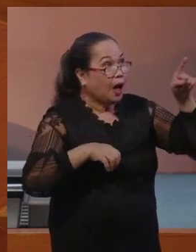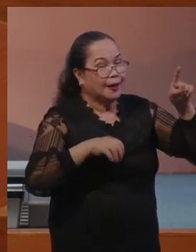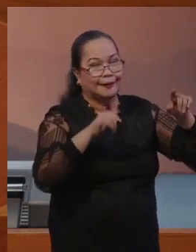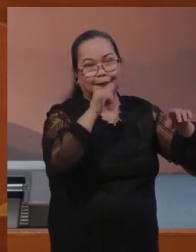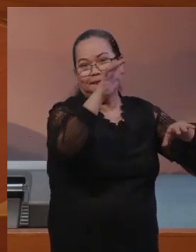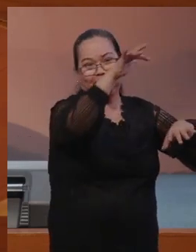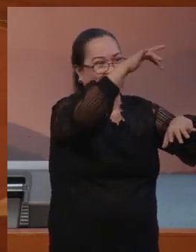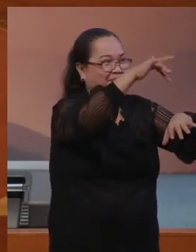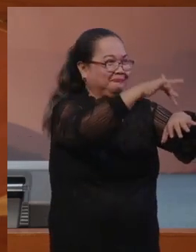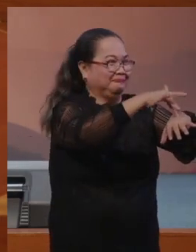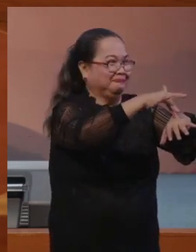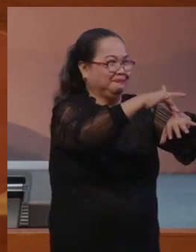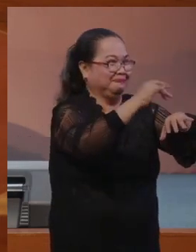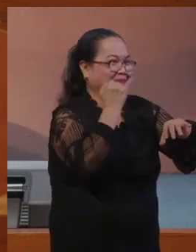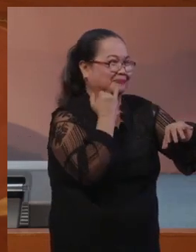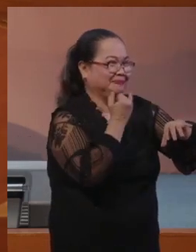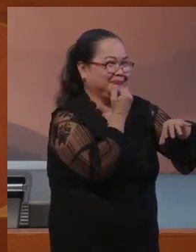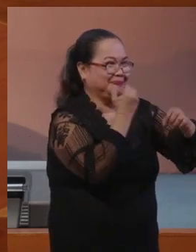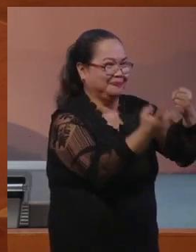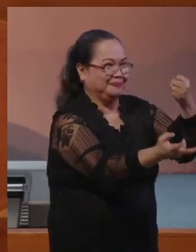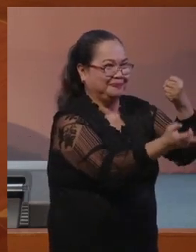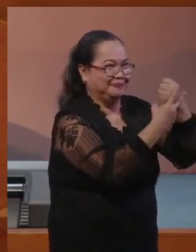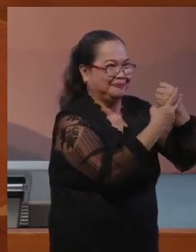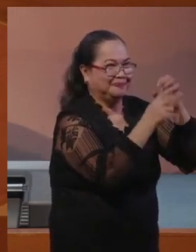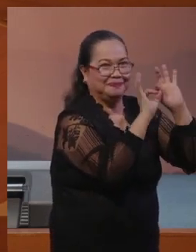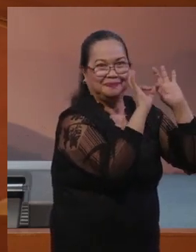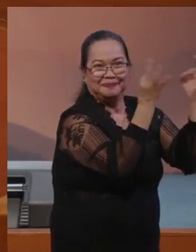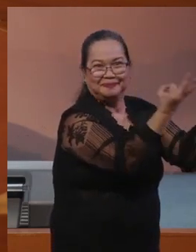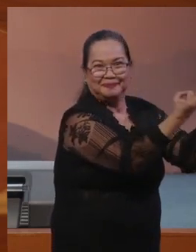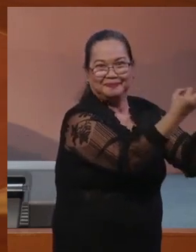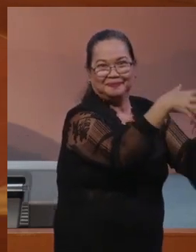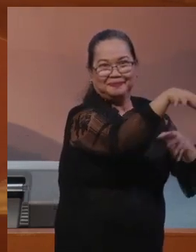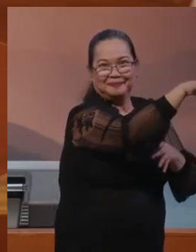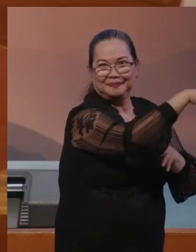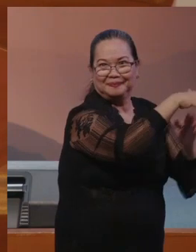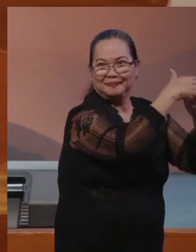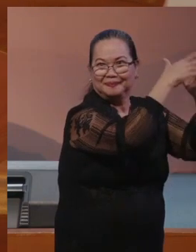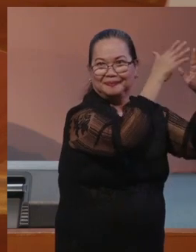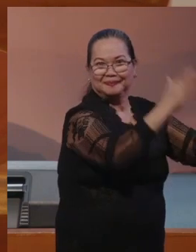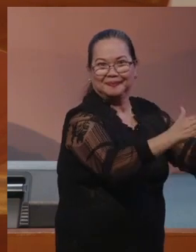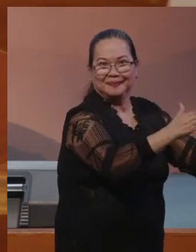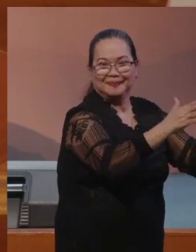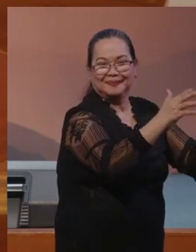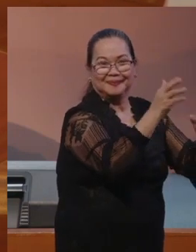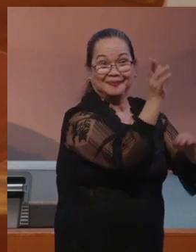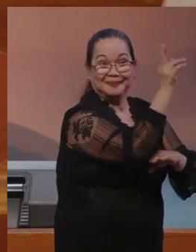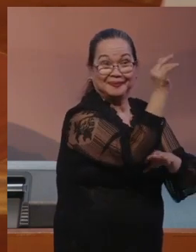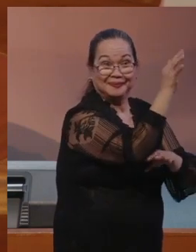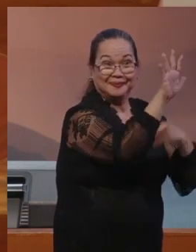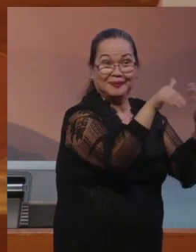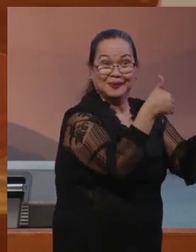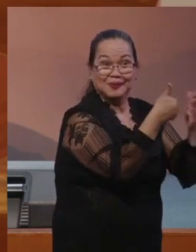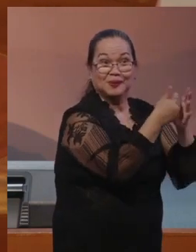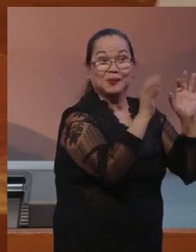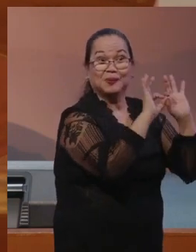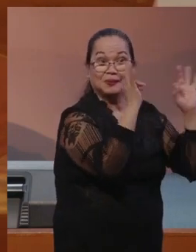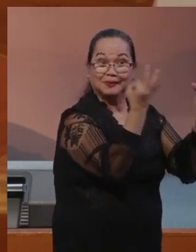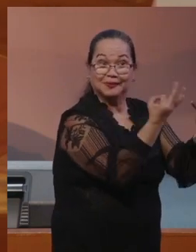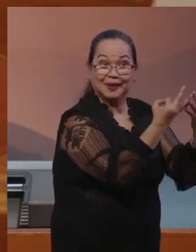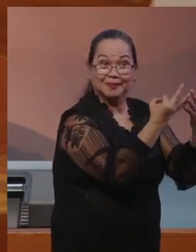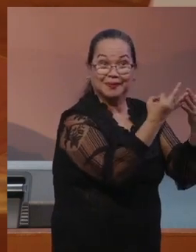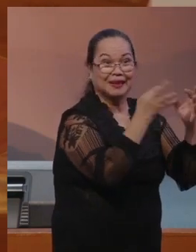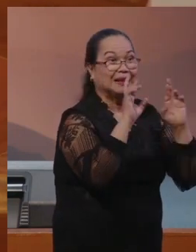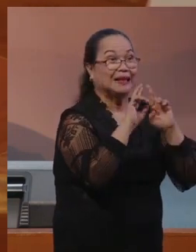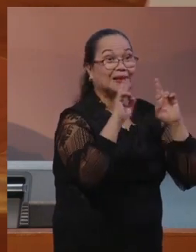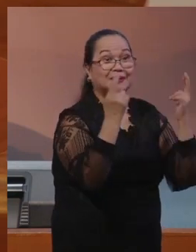ng mga armies ng Israel ang lahat ng laman ng bahay na yon. Datapwat si Rahab at ang kanyang buong pamilya at mag-anak